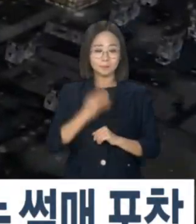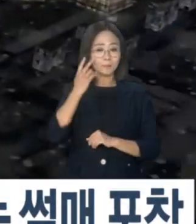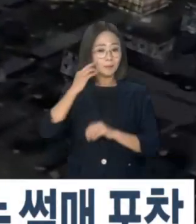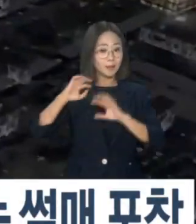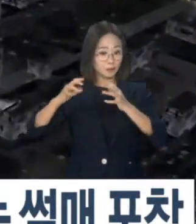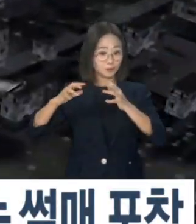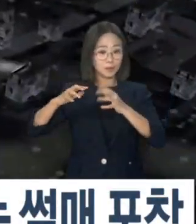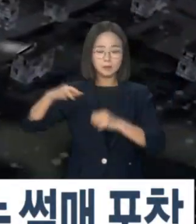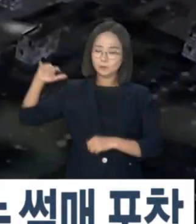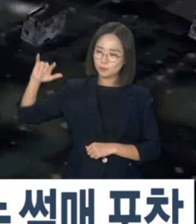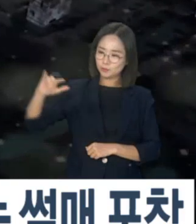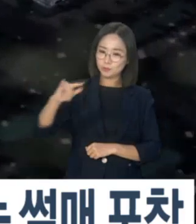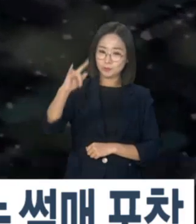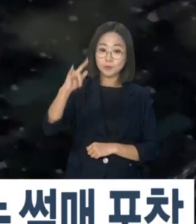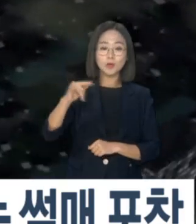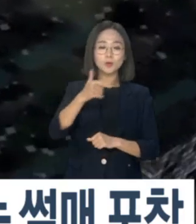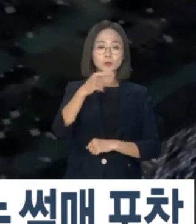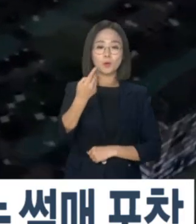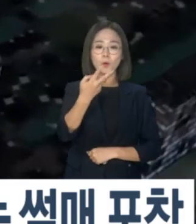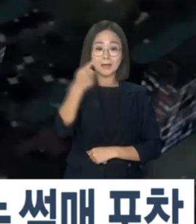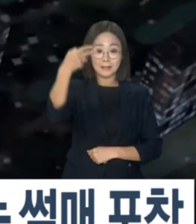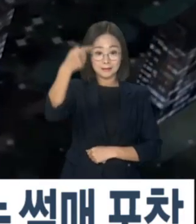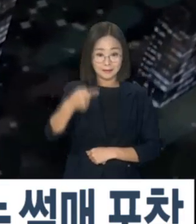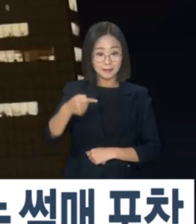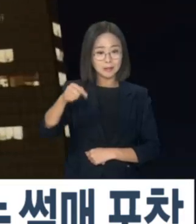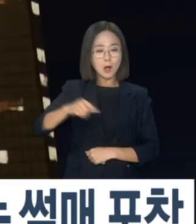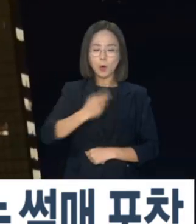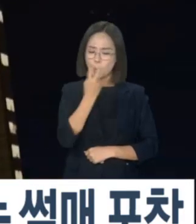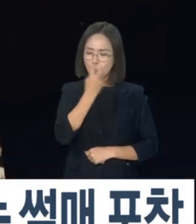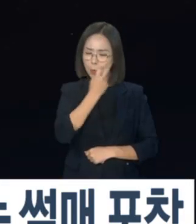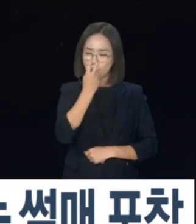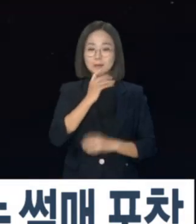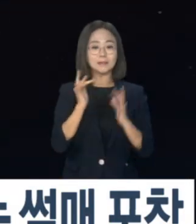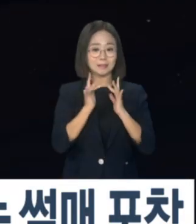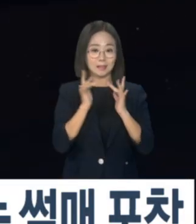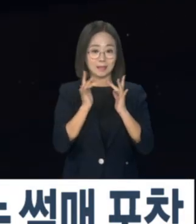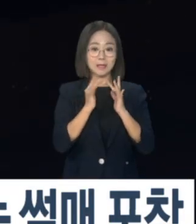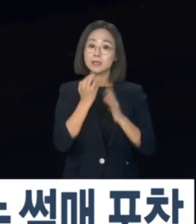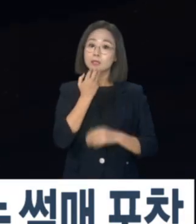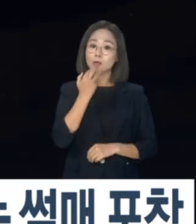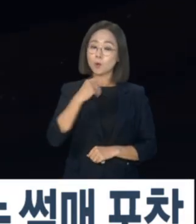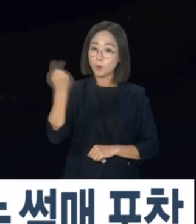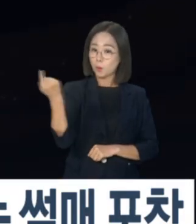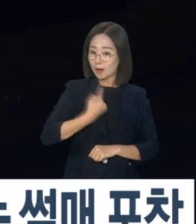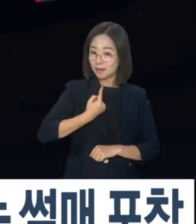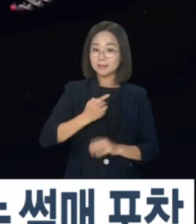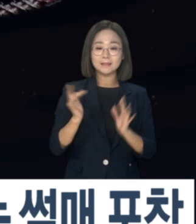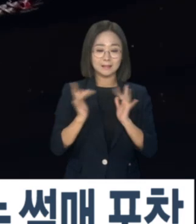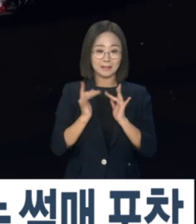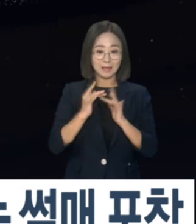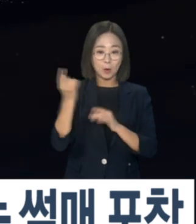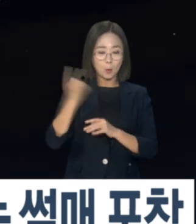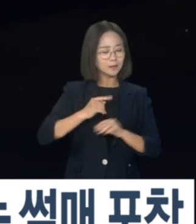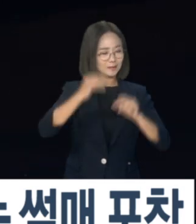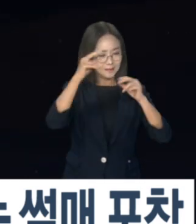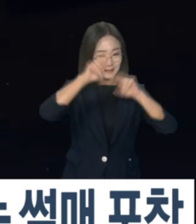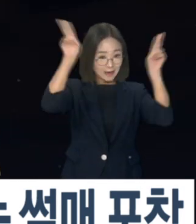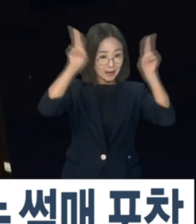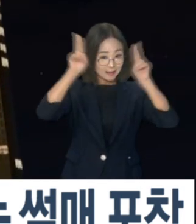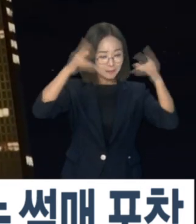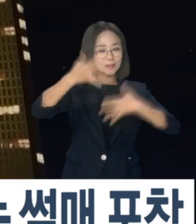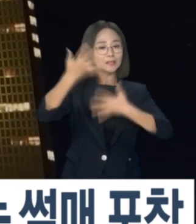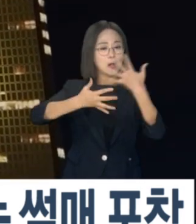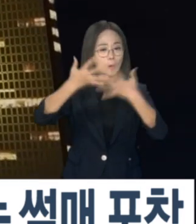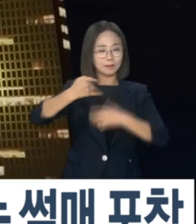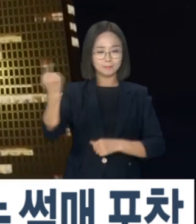항공 우주 방위 사령부 노라드 산타클로스 위치 추적 웹사이트에 서울을 방문한 산타 그리고 루돌프 사슴의 가상